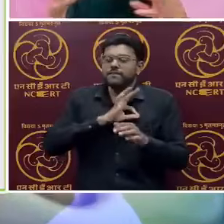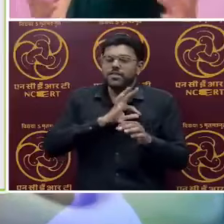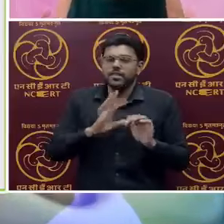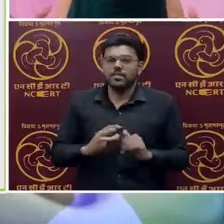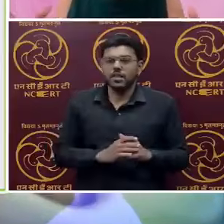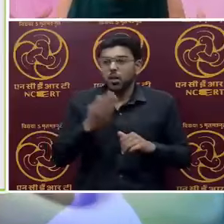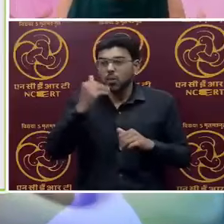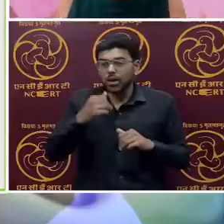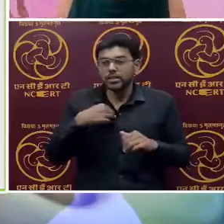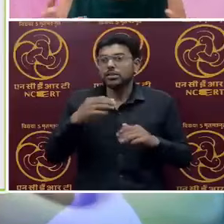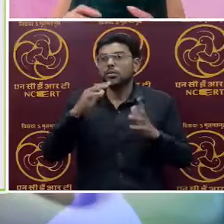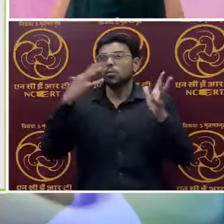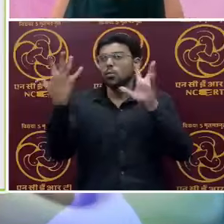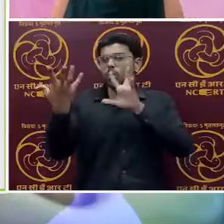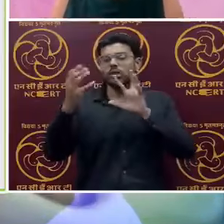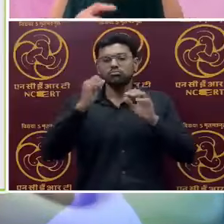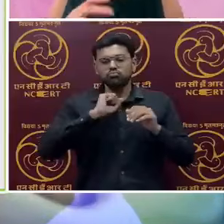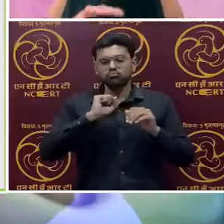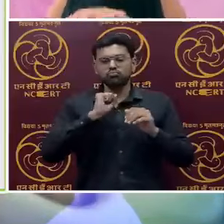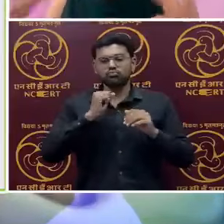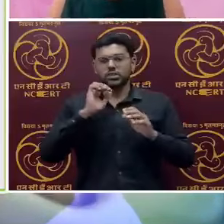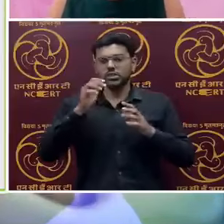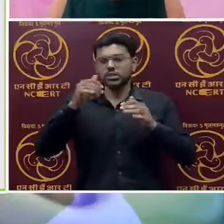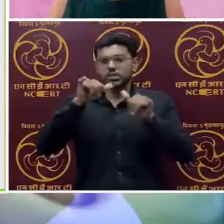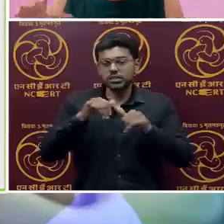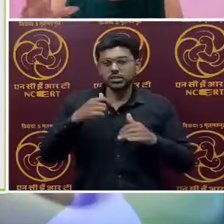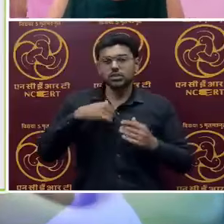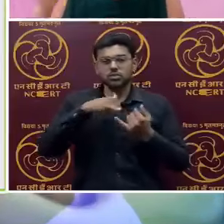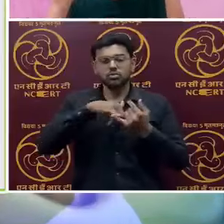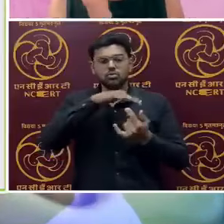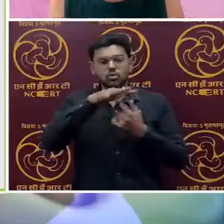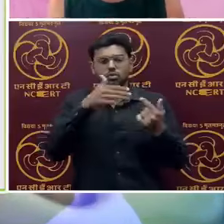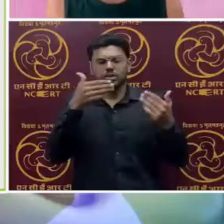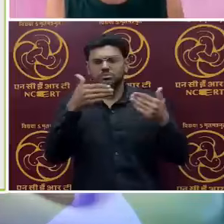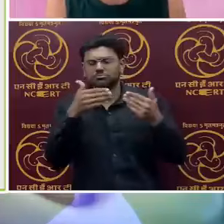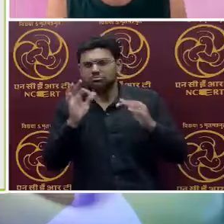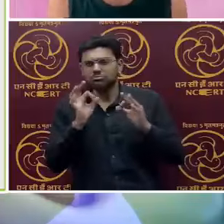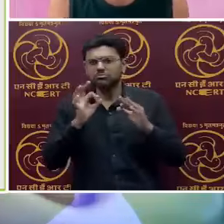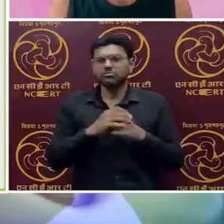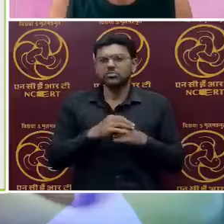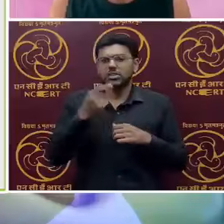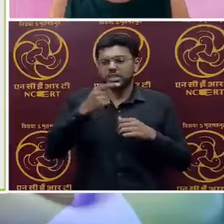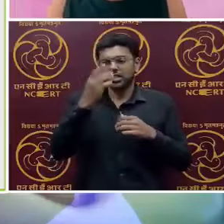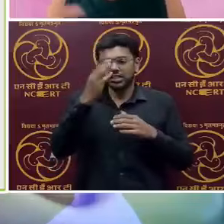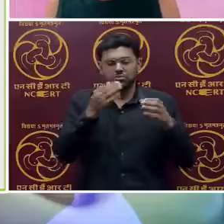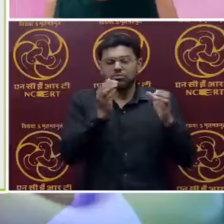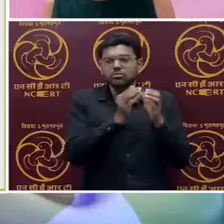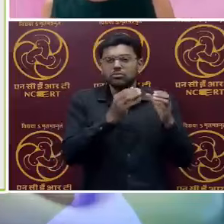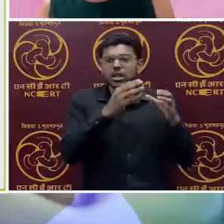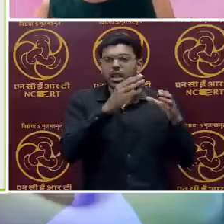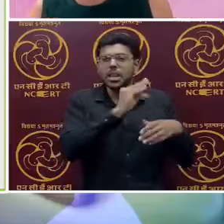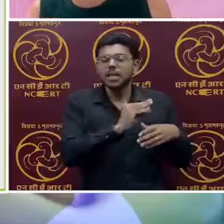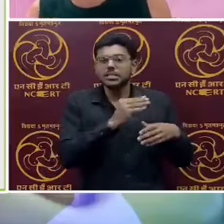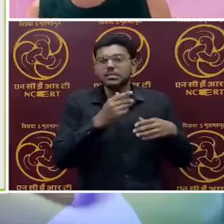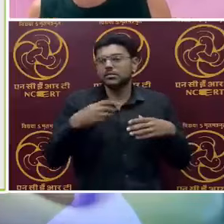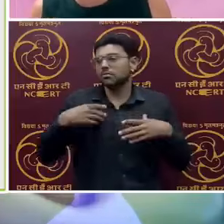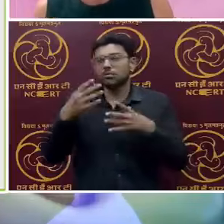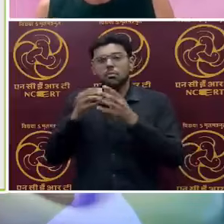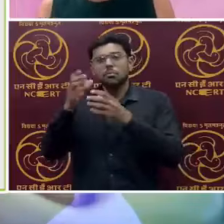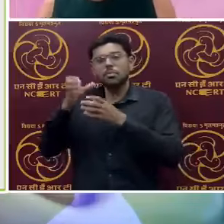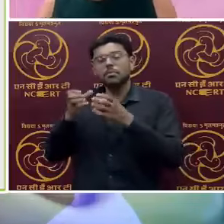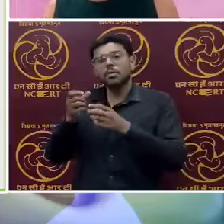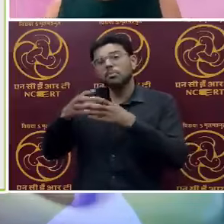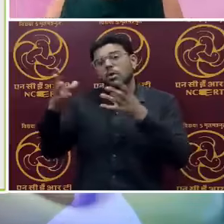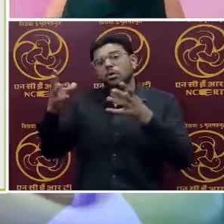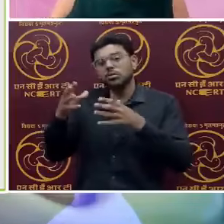वो एक ऐसा दुनिया में रहता है. उससे हमारा सोशल डिमांड्स, क्योंकि वो लोग माइनॉरिटी है ना, हम न्यूरोटिपिकल लोग मेजॉरिटी हैं,